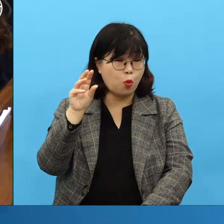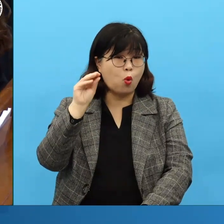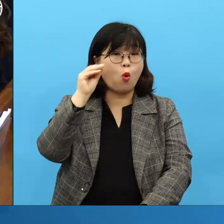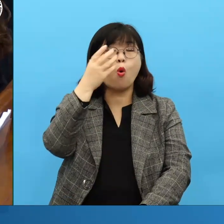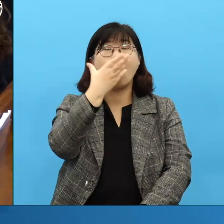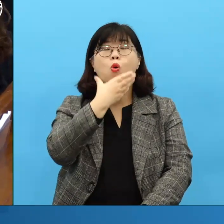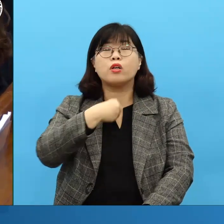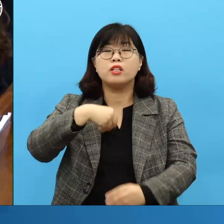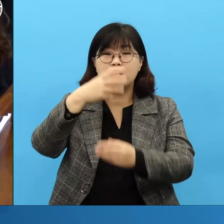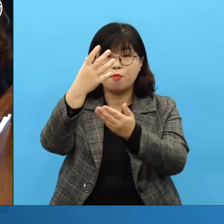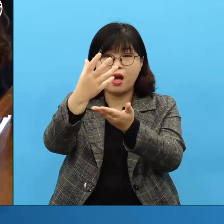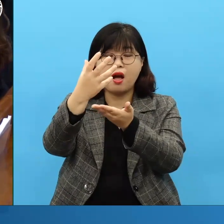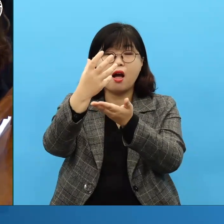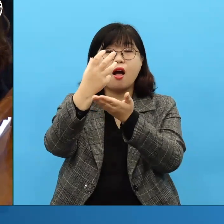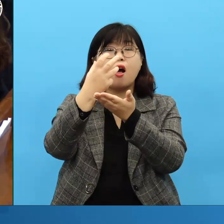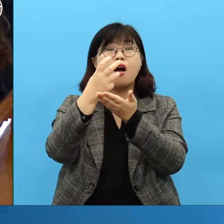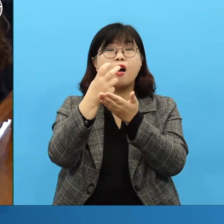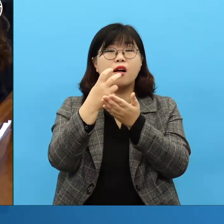듣고 복을